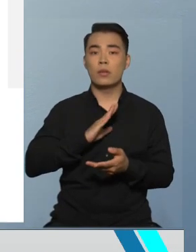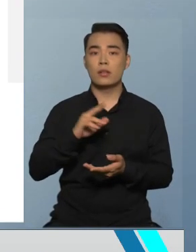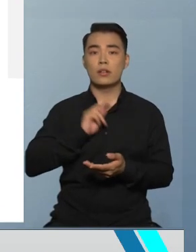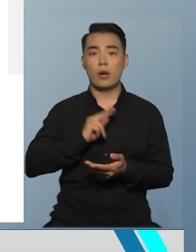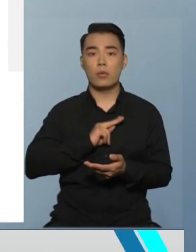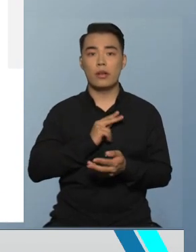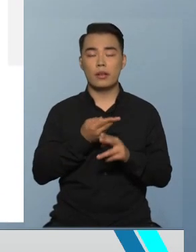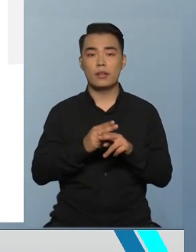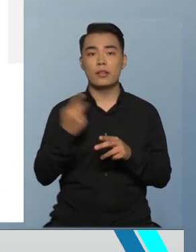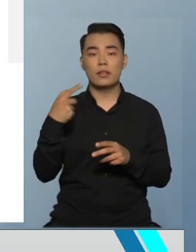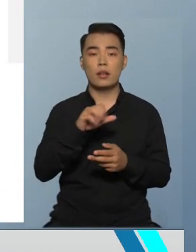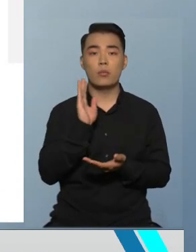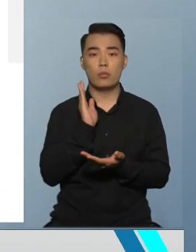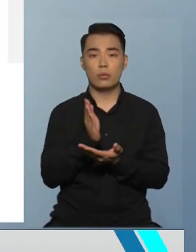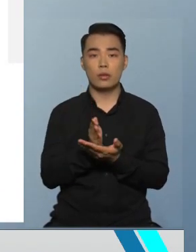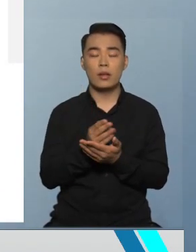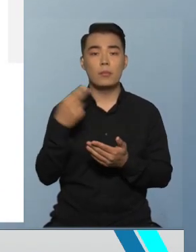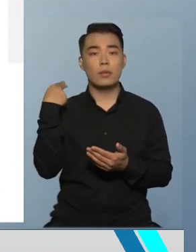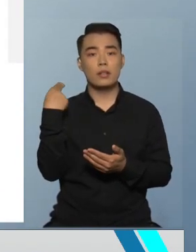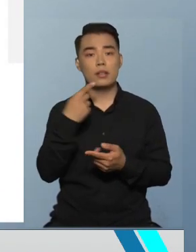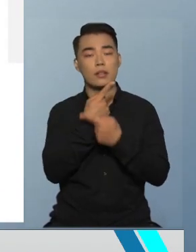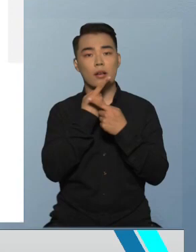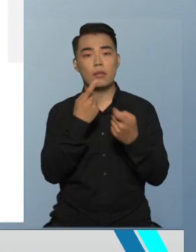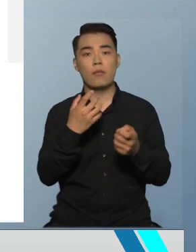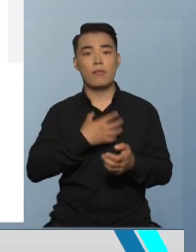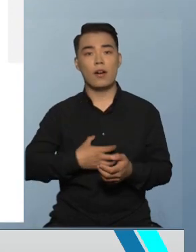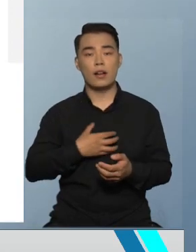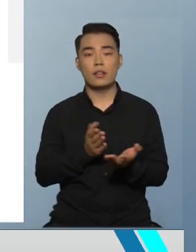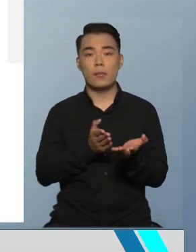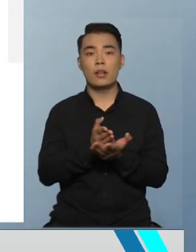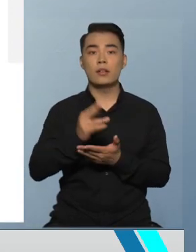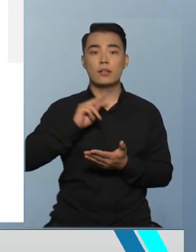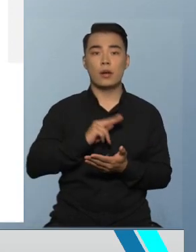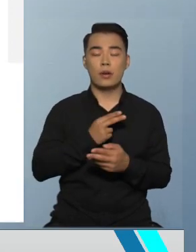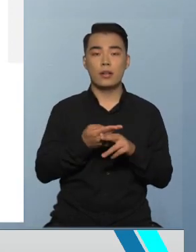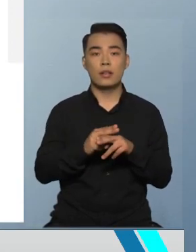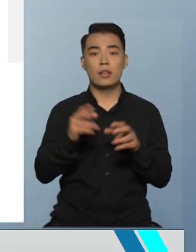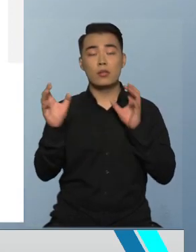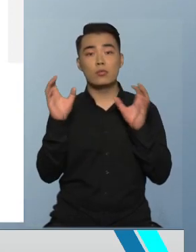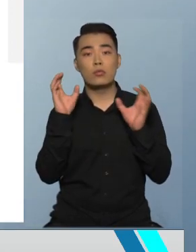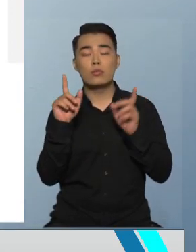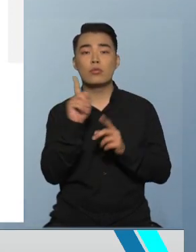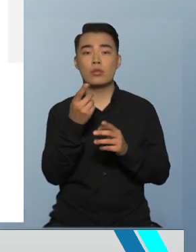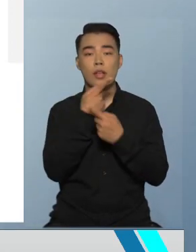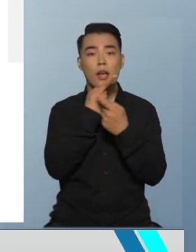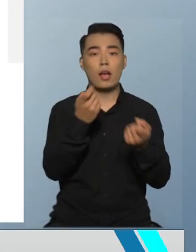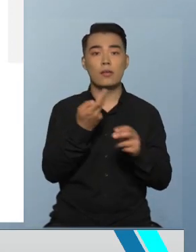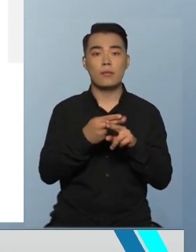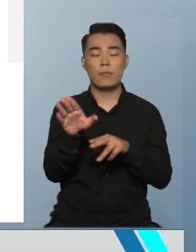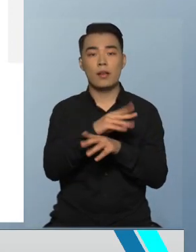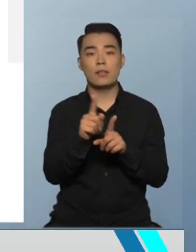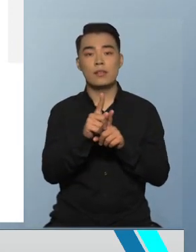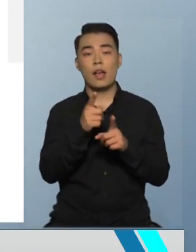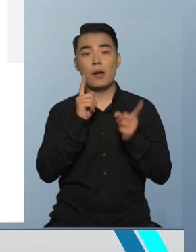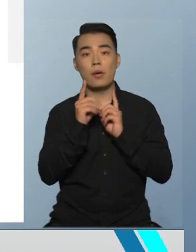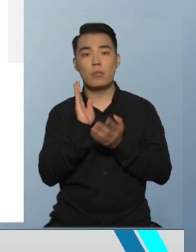уже на этой неделе. Президент обозначил важные направления работы этого института, сообщив, что на предстоящей сессии